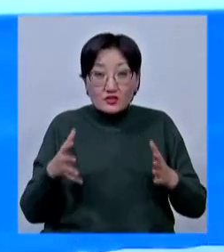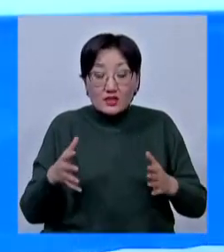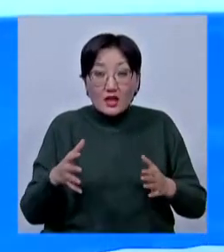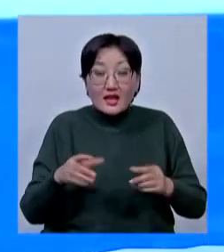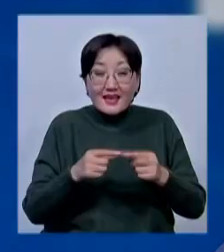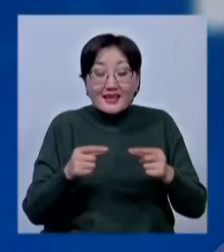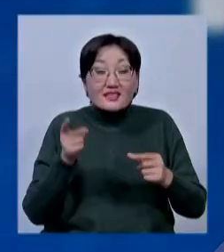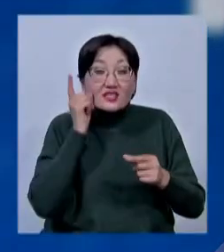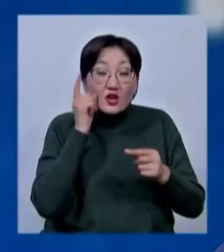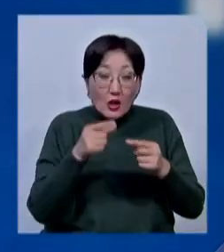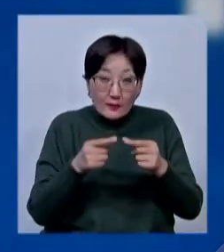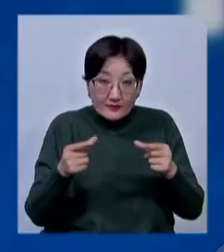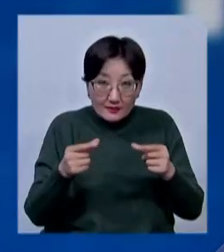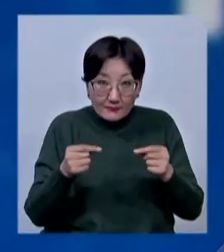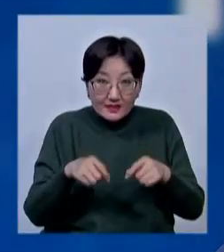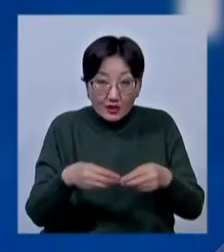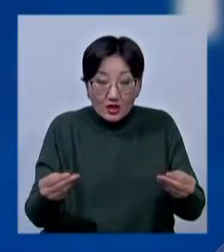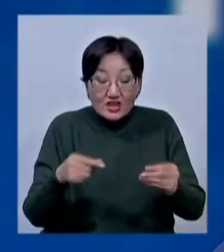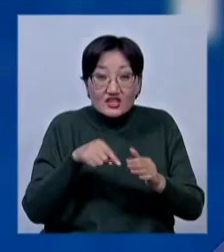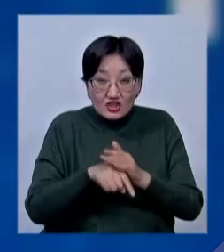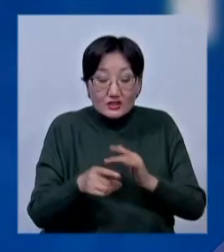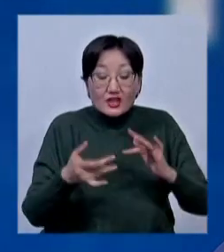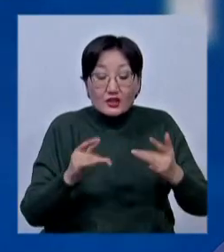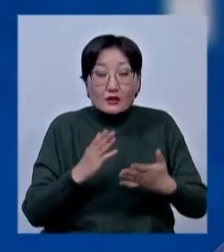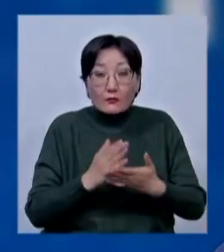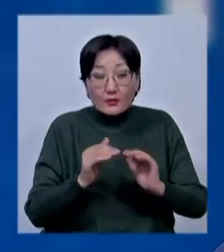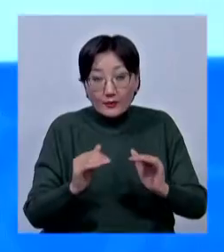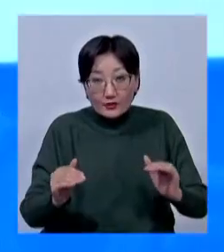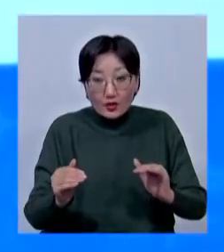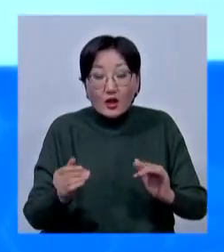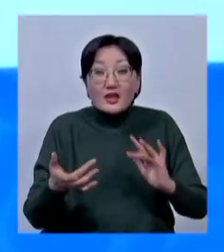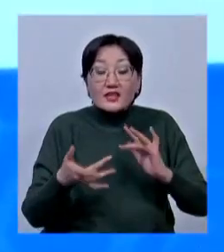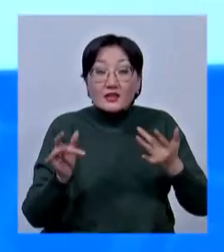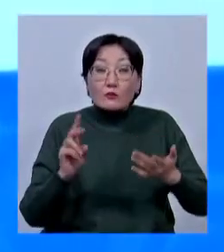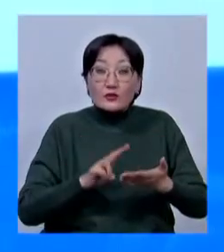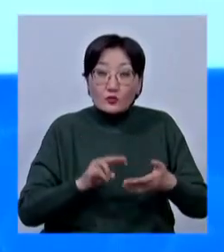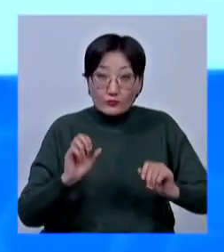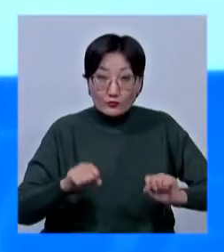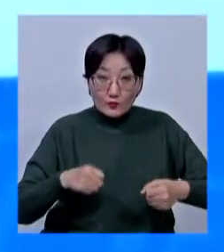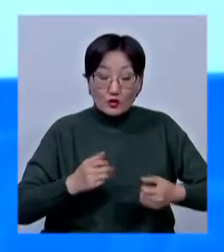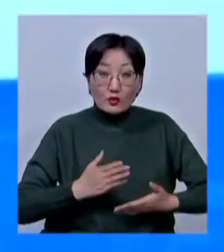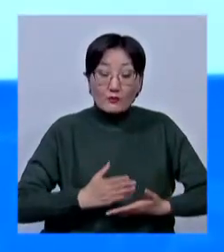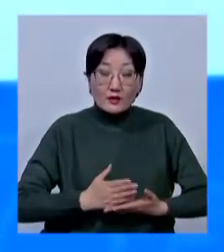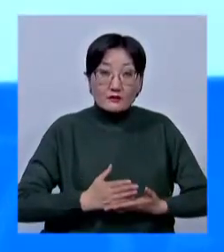симка таратылды. Ішінде кәдімгі мегабайты бар, балдардың интернетке кіру мүмкіндігі бар,